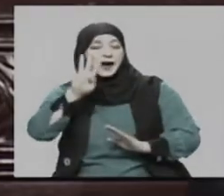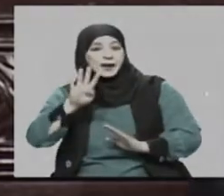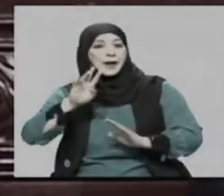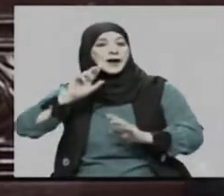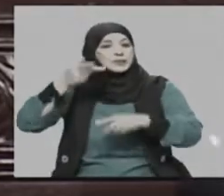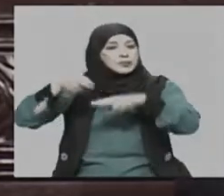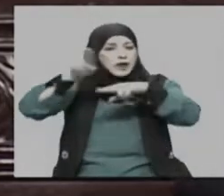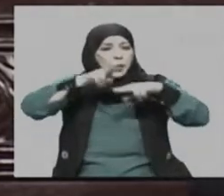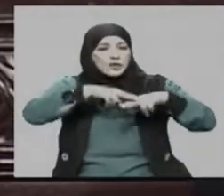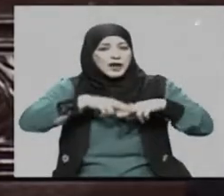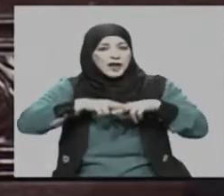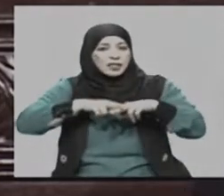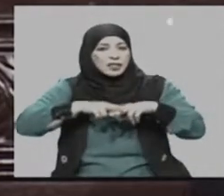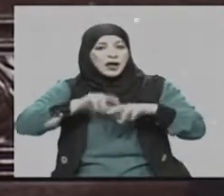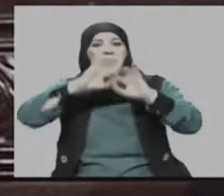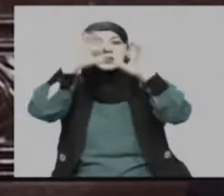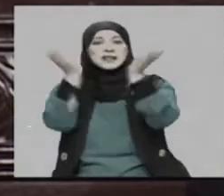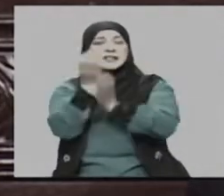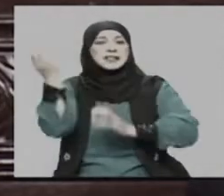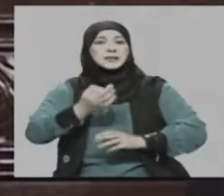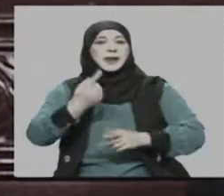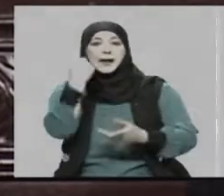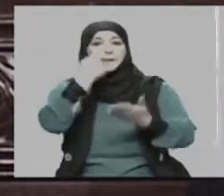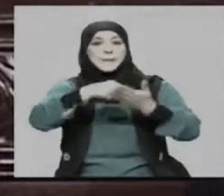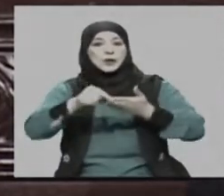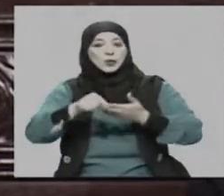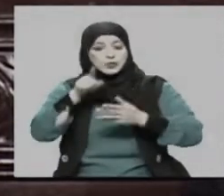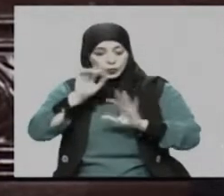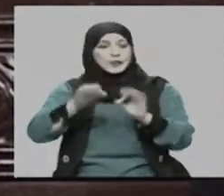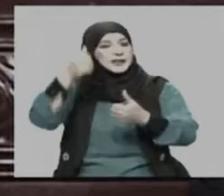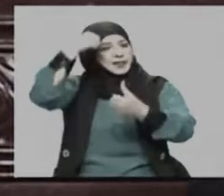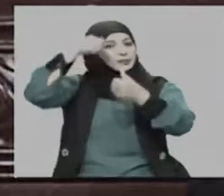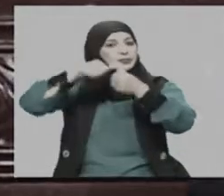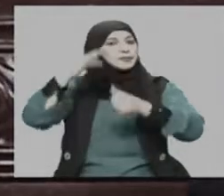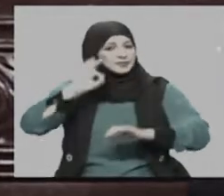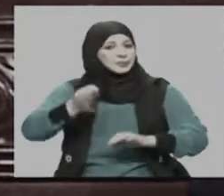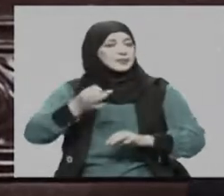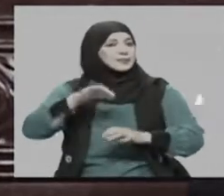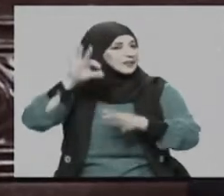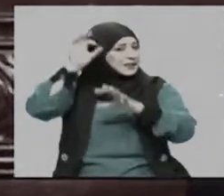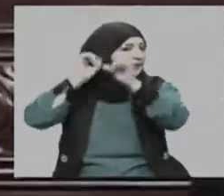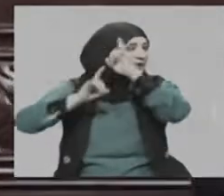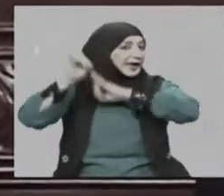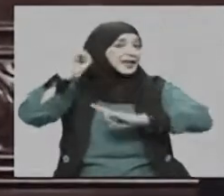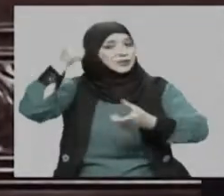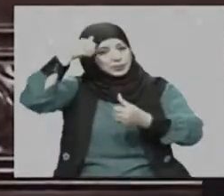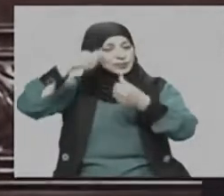مليون، وهذا العدد اللي باش يذكروا التاريخ، هذا العدد اللي باش يقارنوا به في العالم.